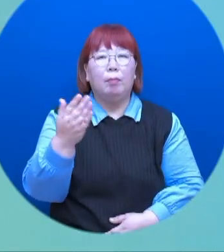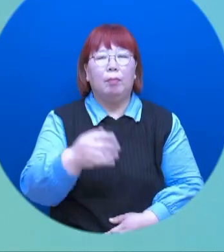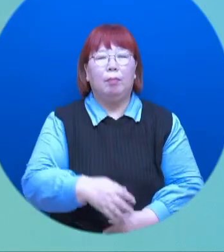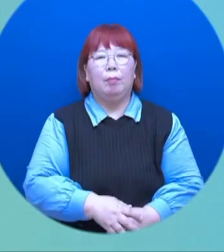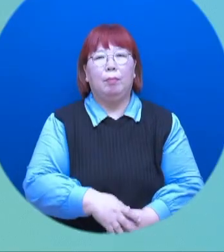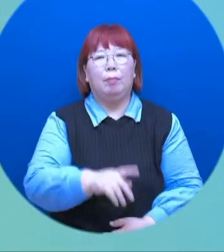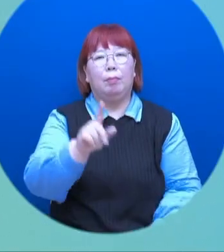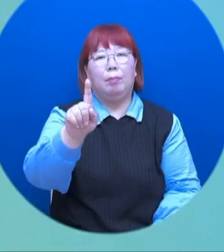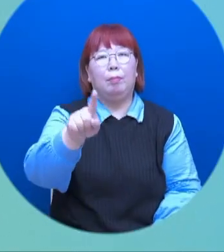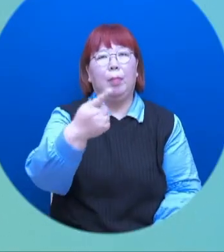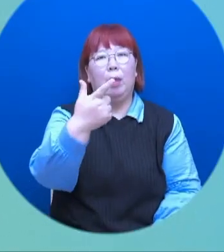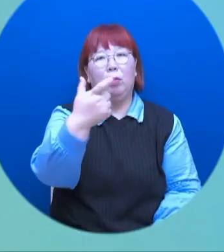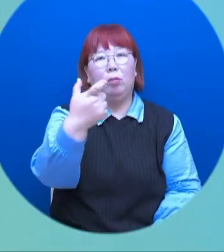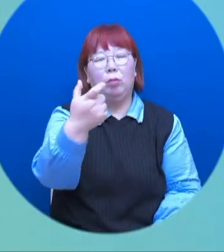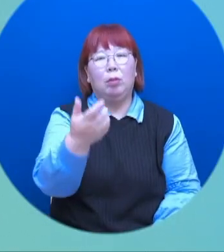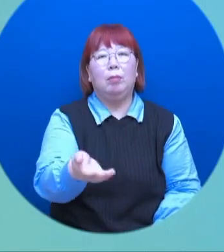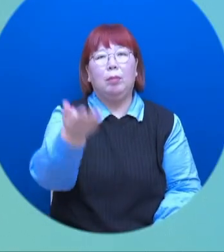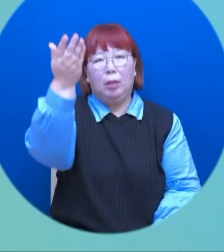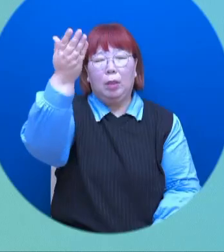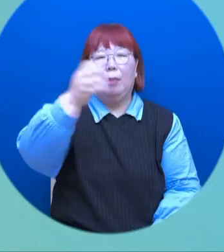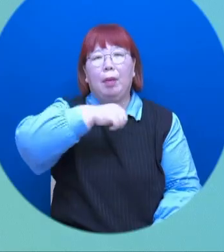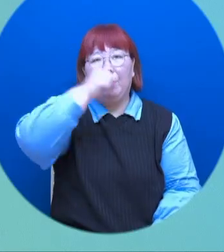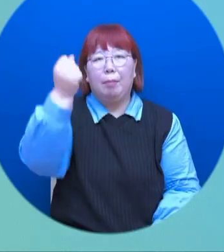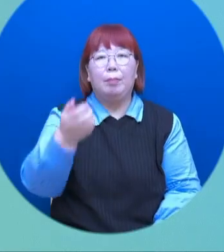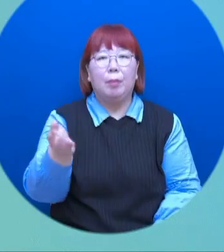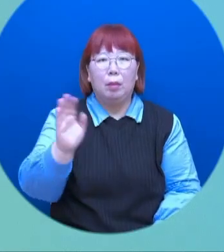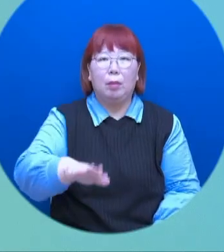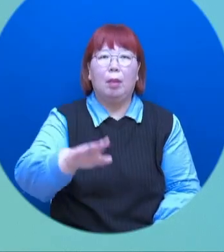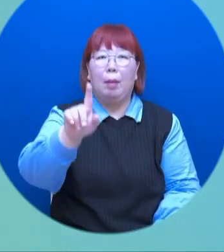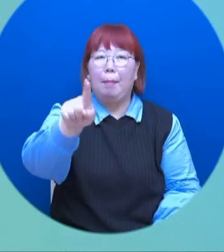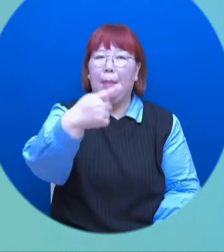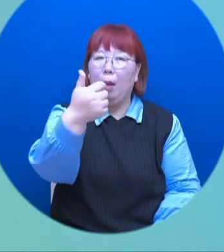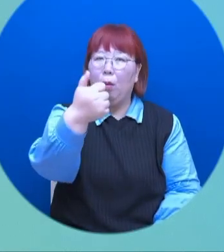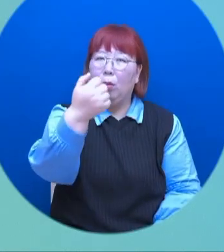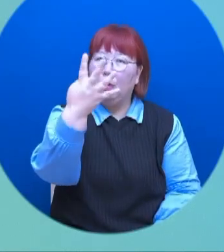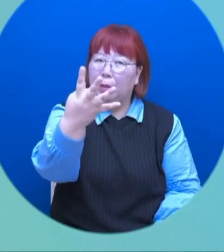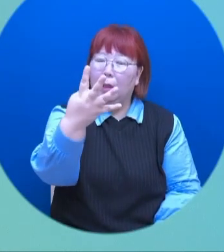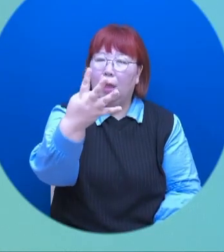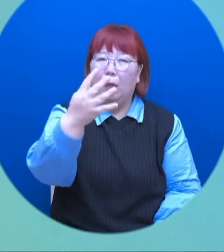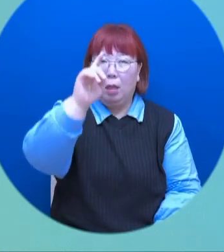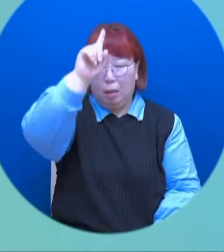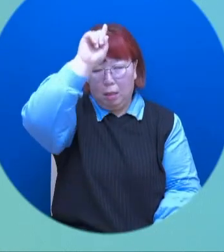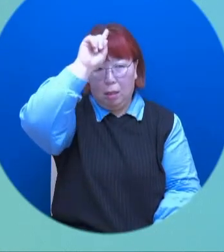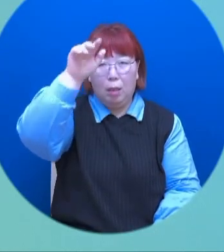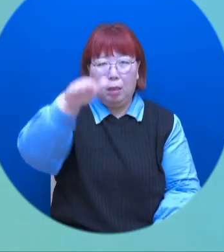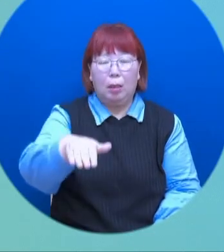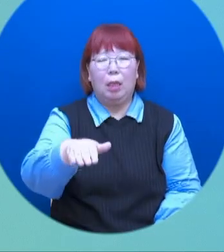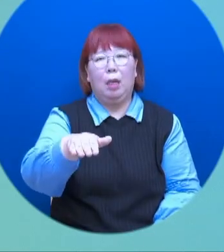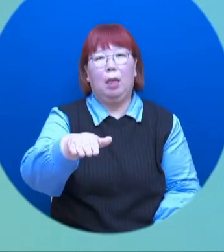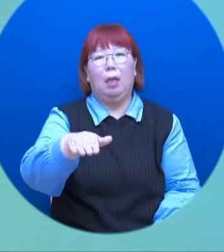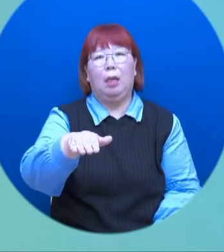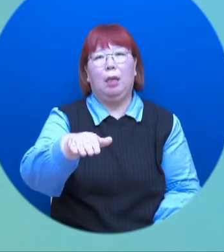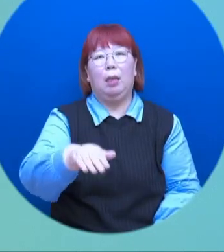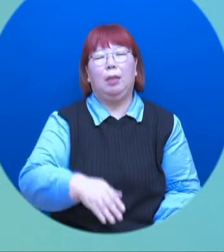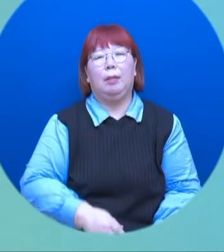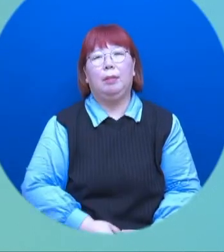160 이상이 되어야 통과가 되는데 154. 너무 아이가